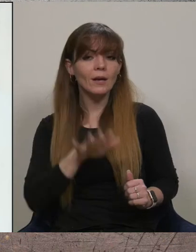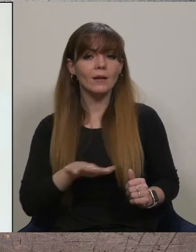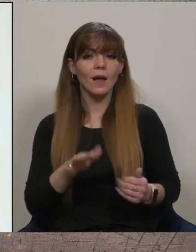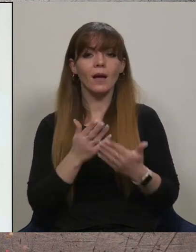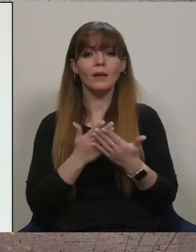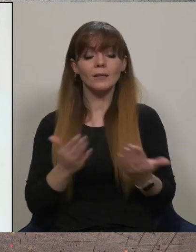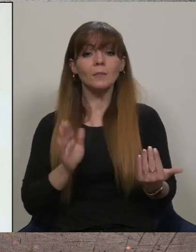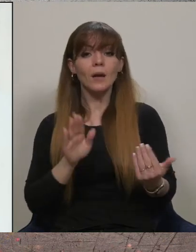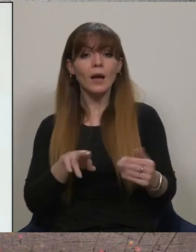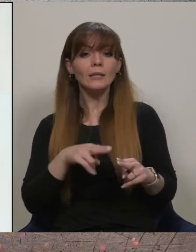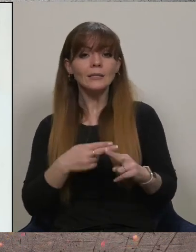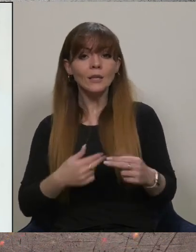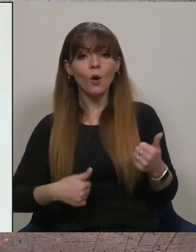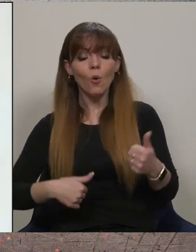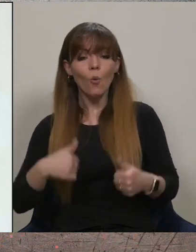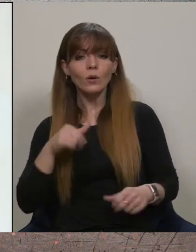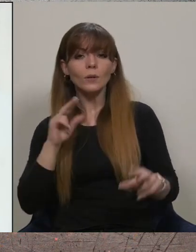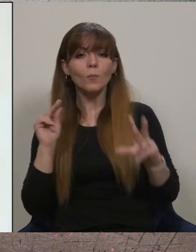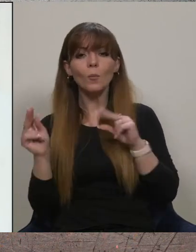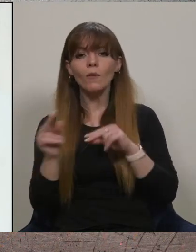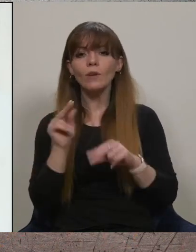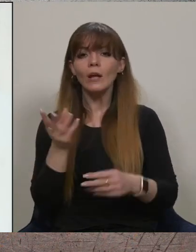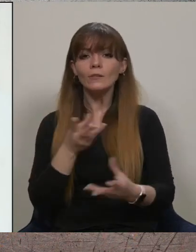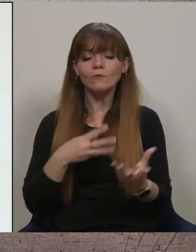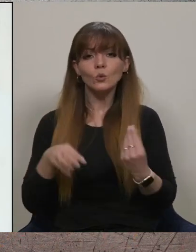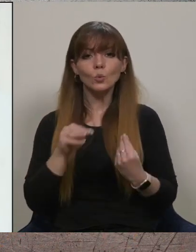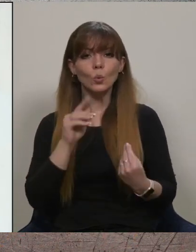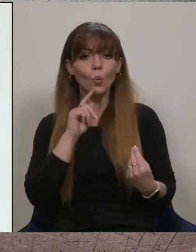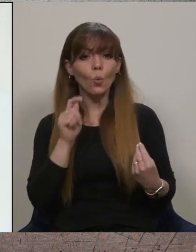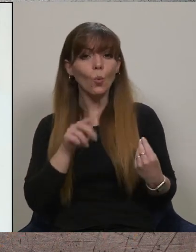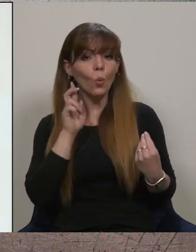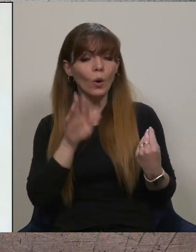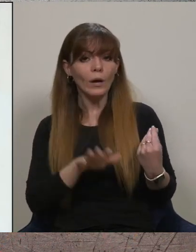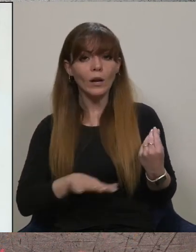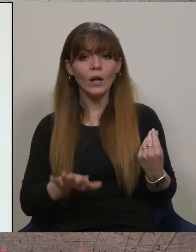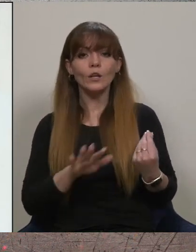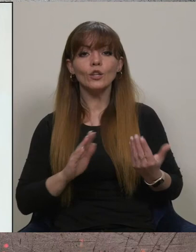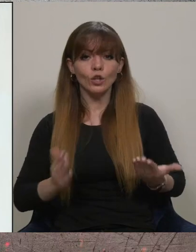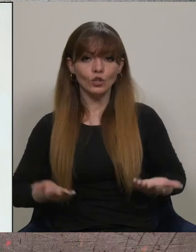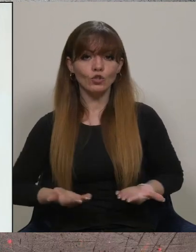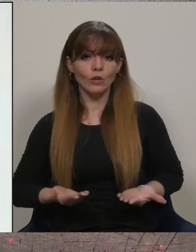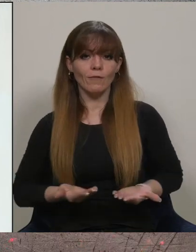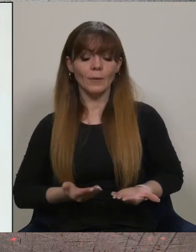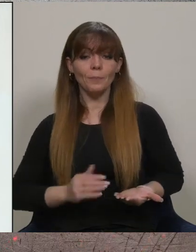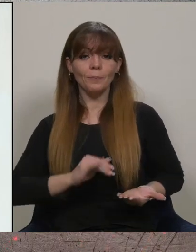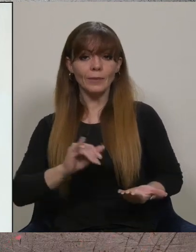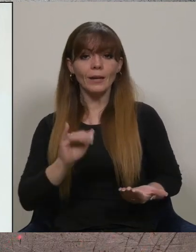ця гордість промовляє всюди, Україна живе. І